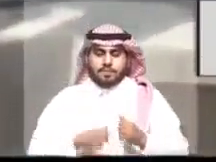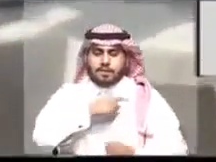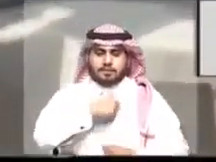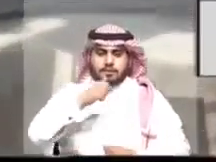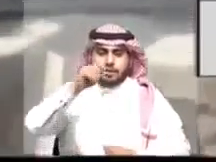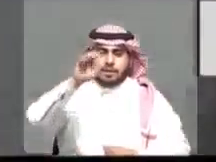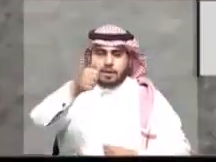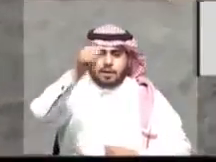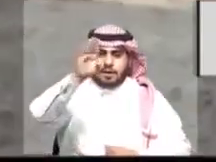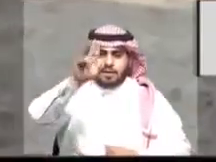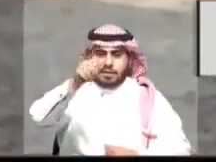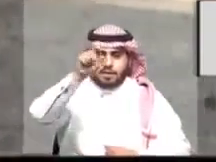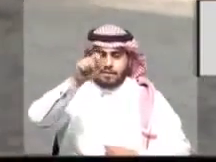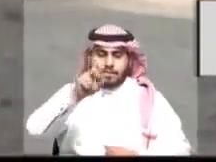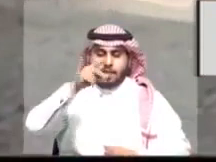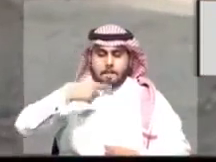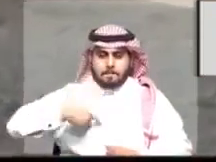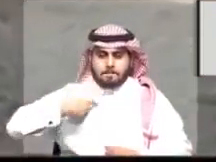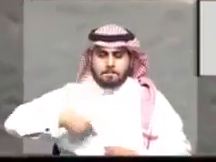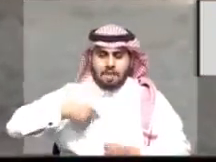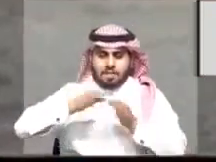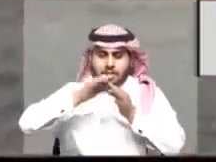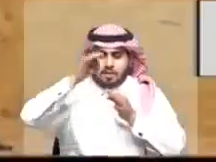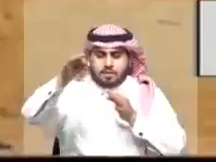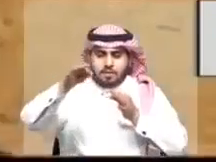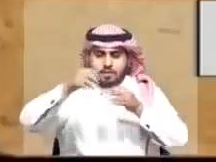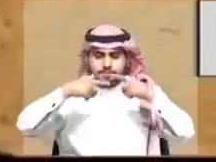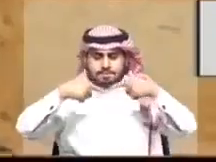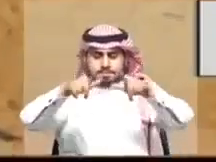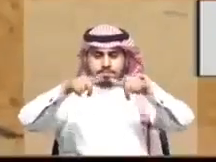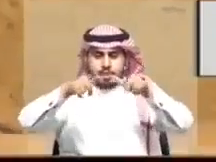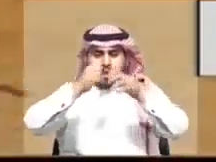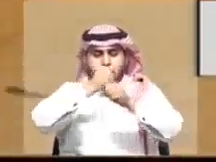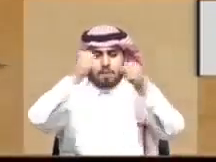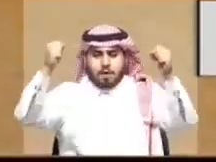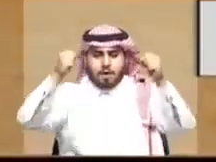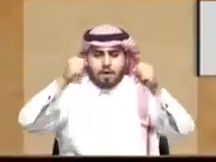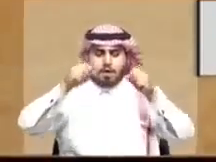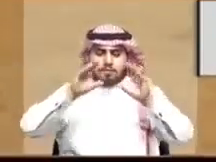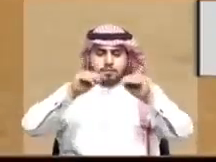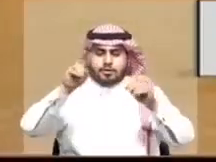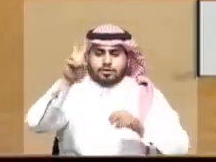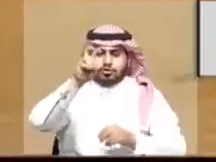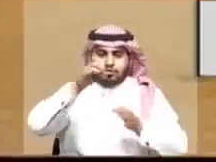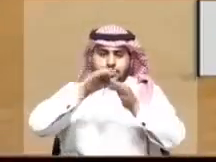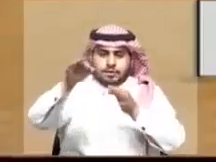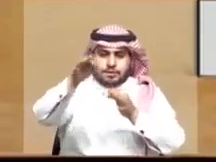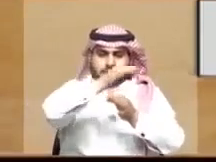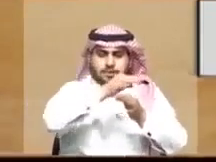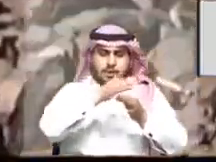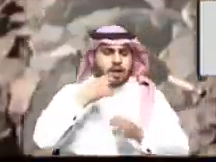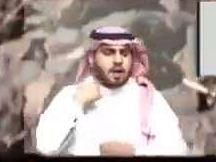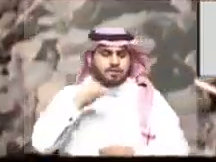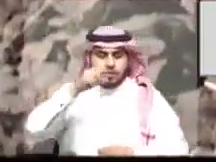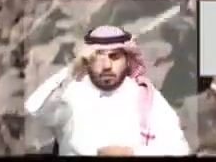اكتاف وسحار. أما في البيضاء، فقد أحرز الجيش الوطني تقدما كبيرا في عدد من المديريات 20 للمحافظة،